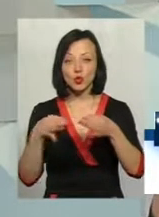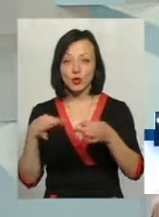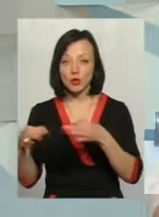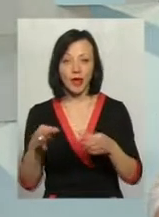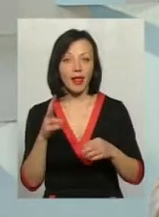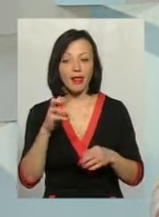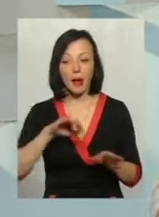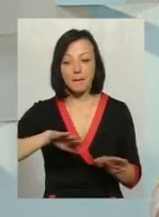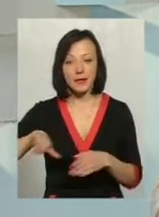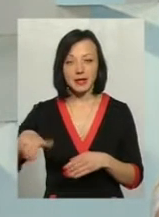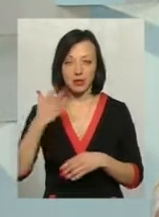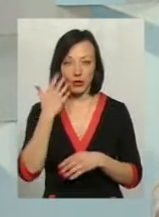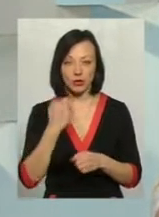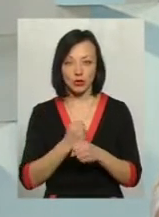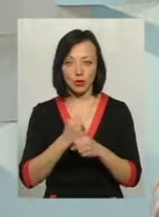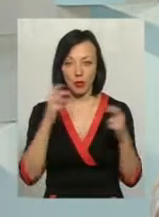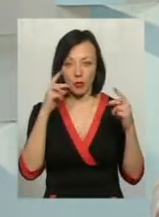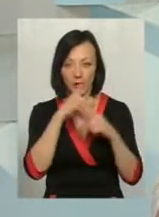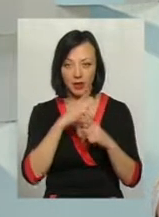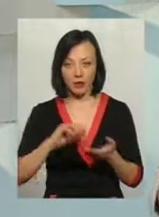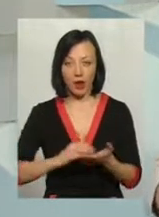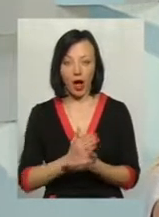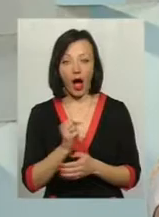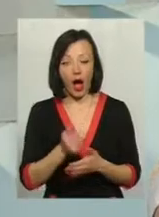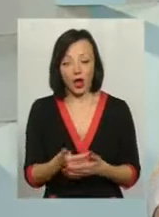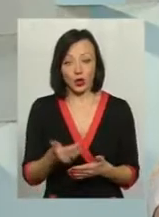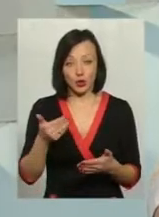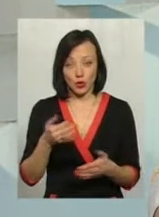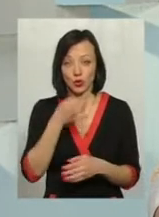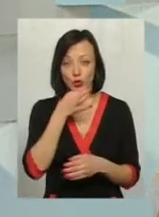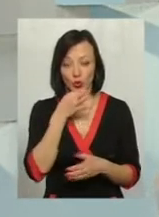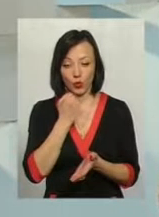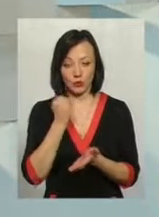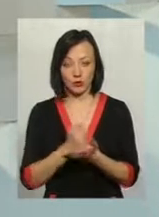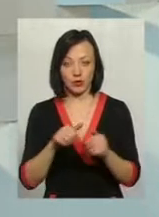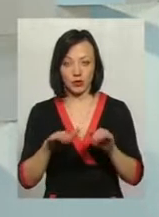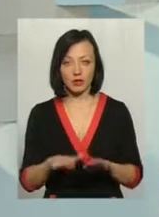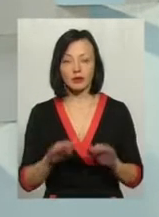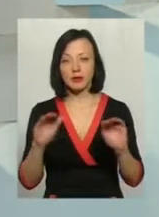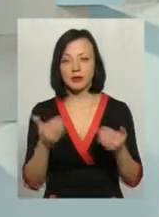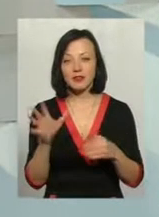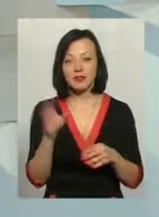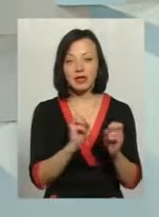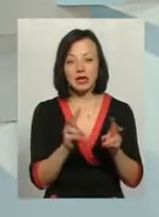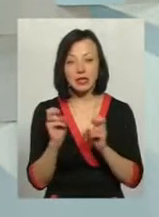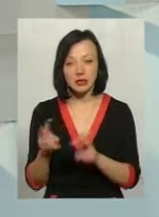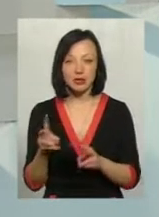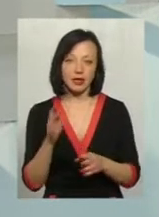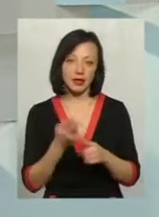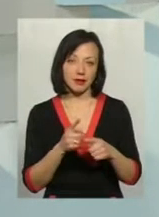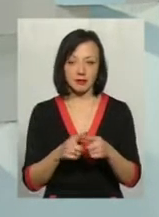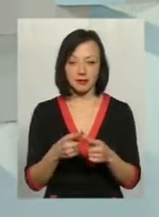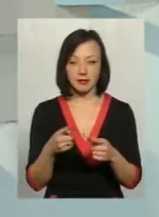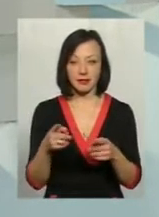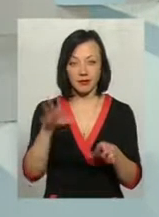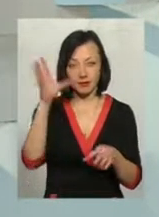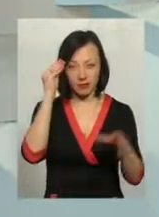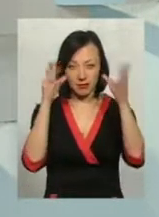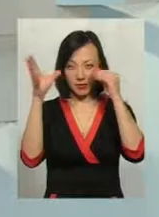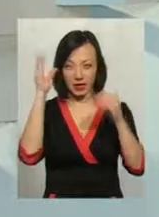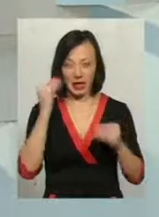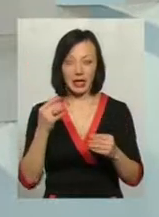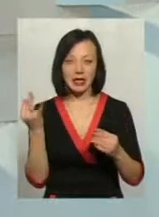не після того, як вже зроблено помилку в політиці, а до моменту ухвалення рішень, мінімізуючи всі ризики і балансуючи інтереси різних сторін,